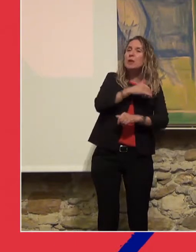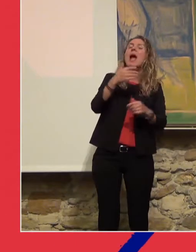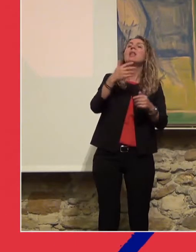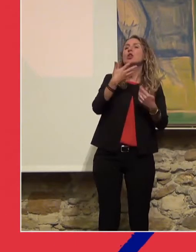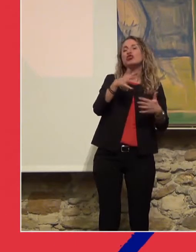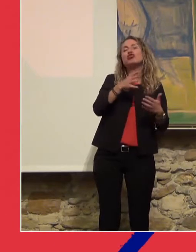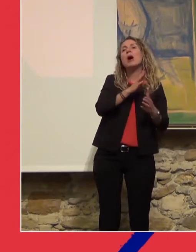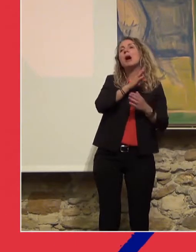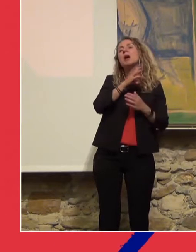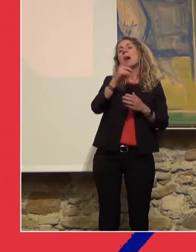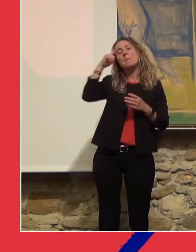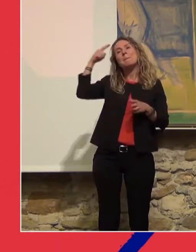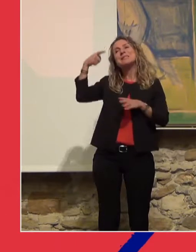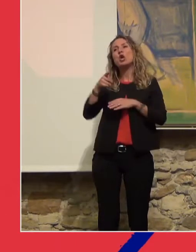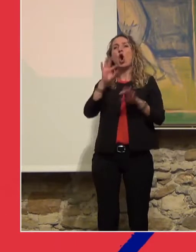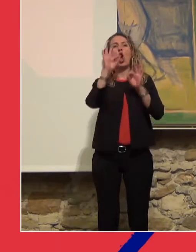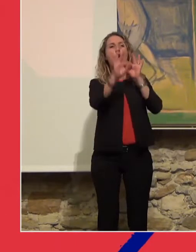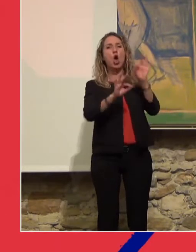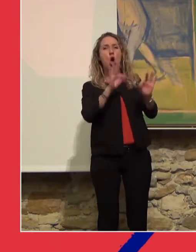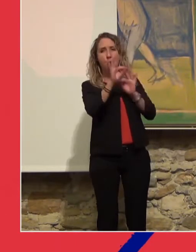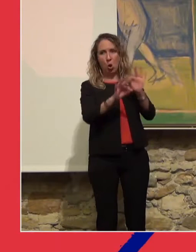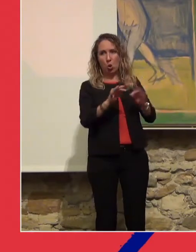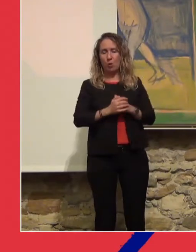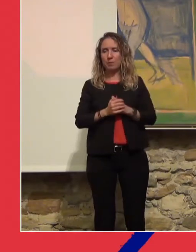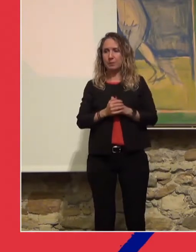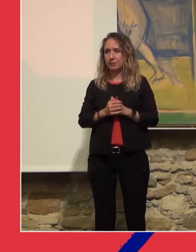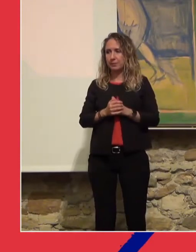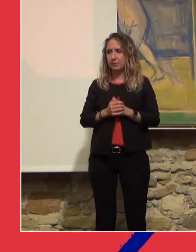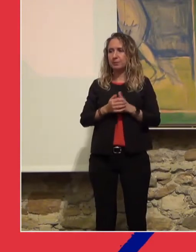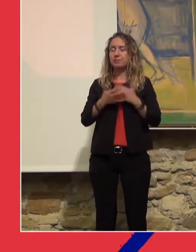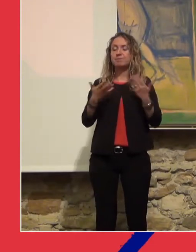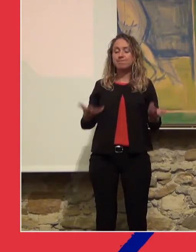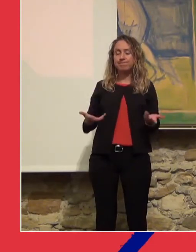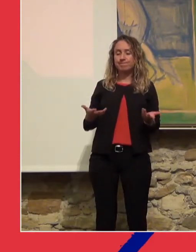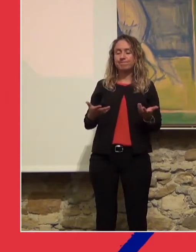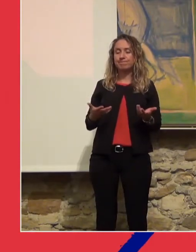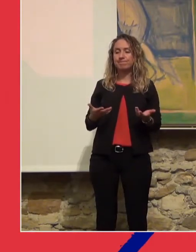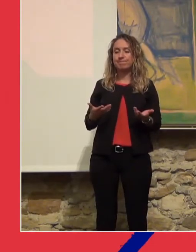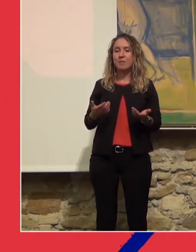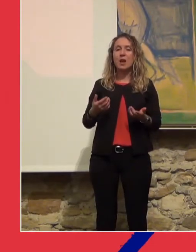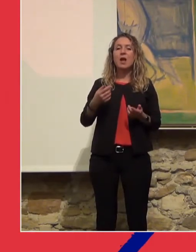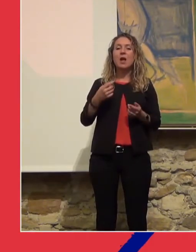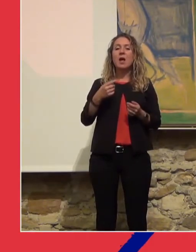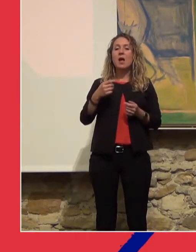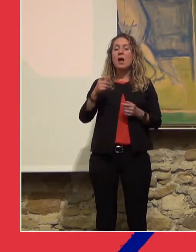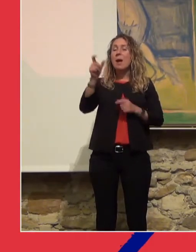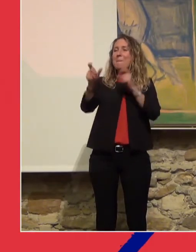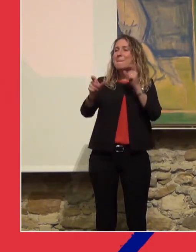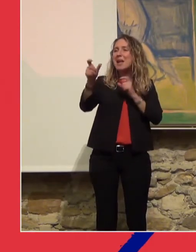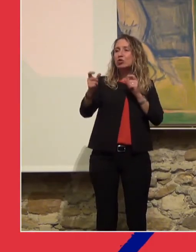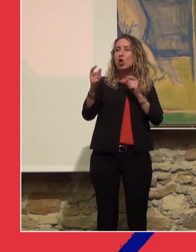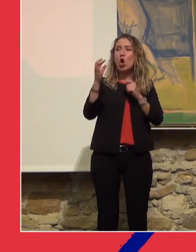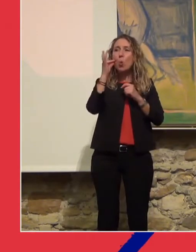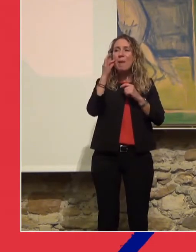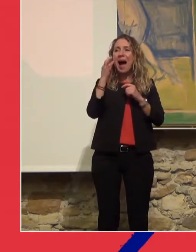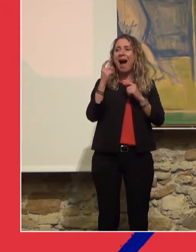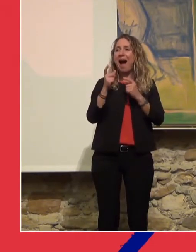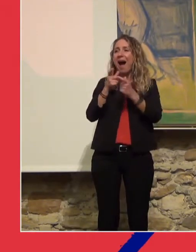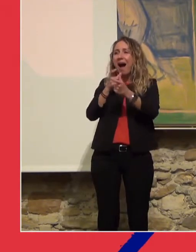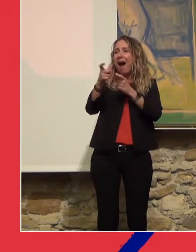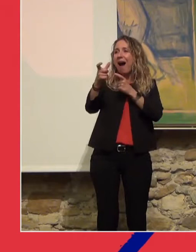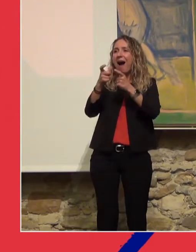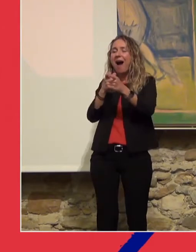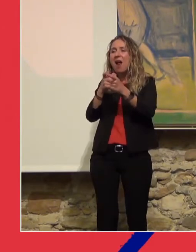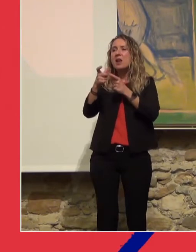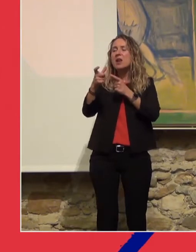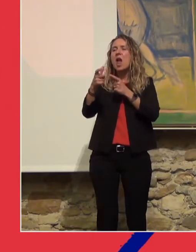situazione, l'incontro fra esseri umani non può essere relegato solo a condizione di assembramento,